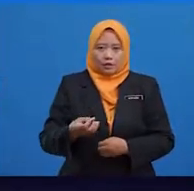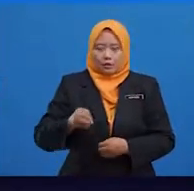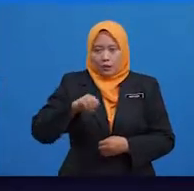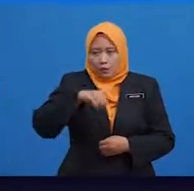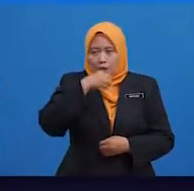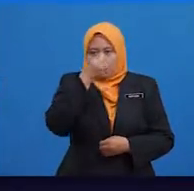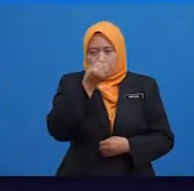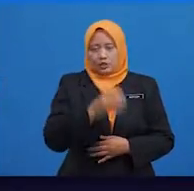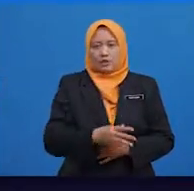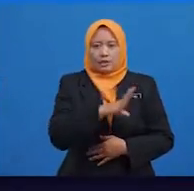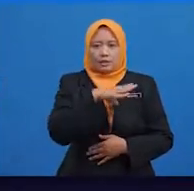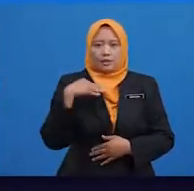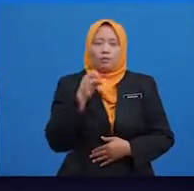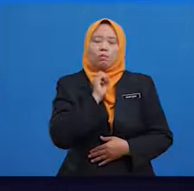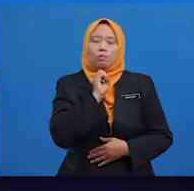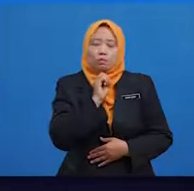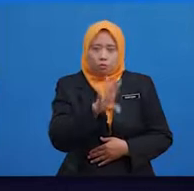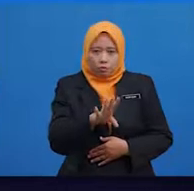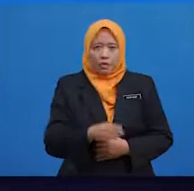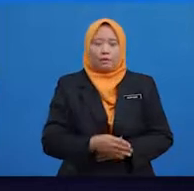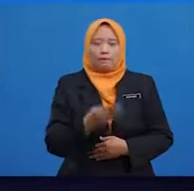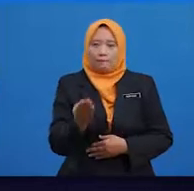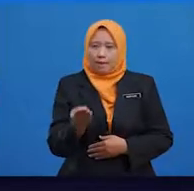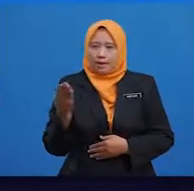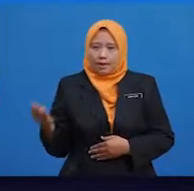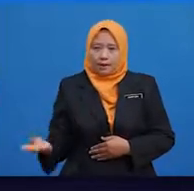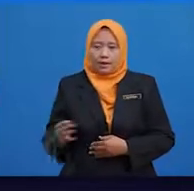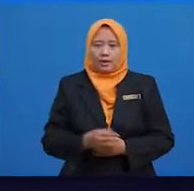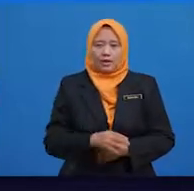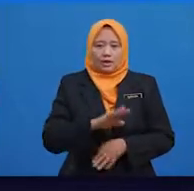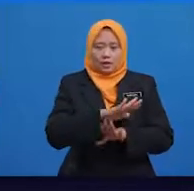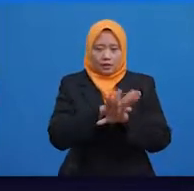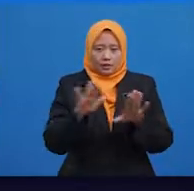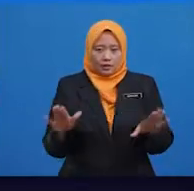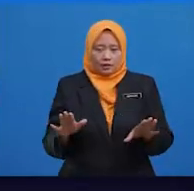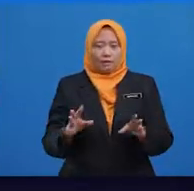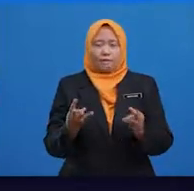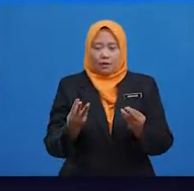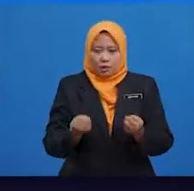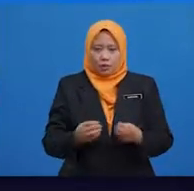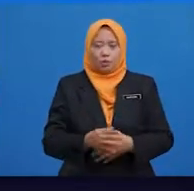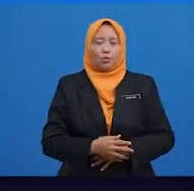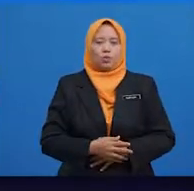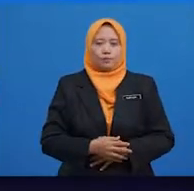menyingkirkan bahan akhir hasil metabolisme dan juga gas karbon dioksida.